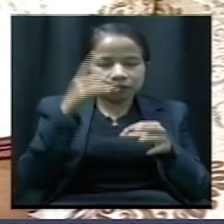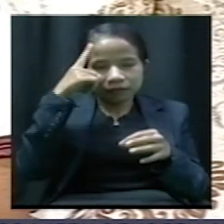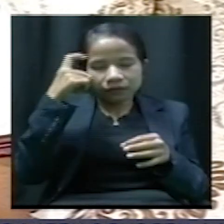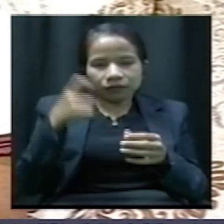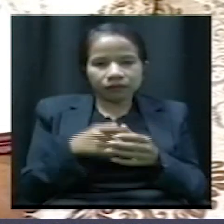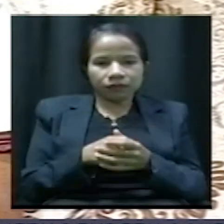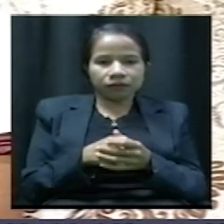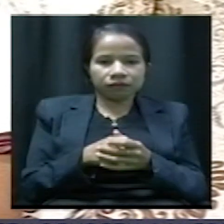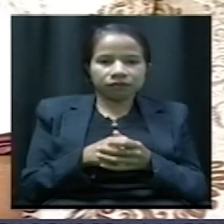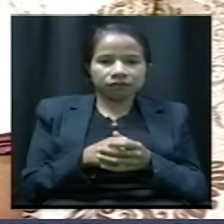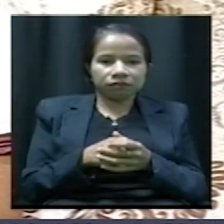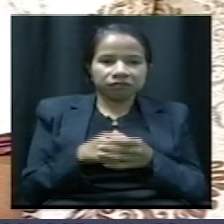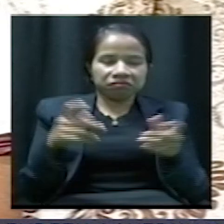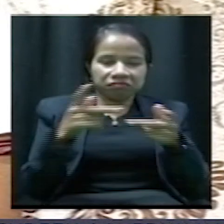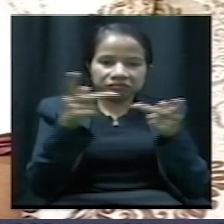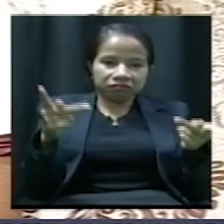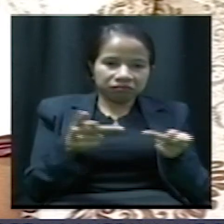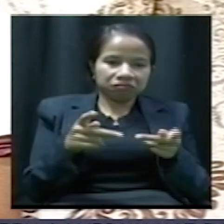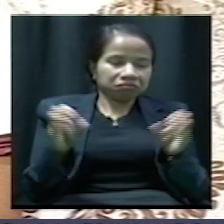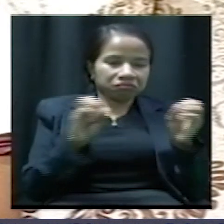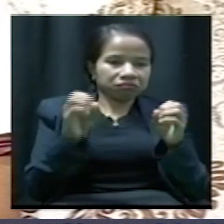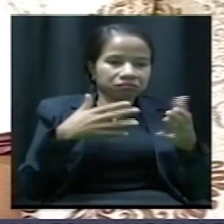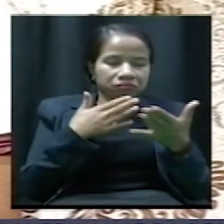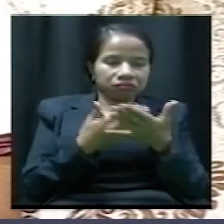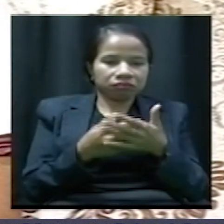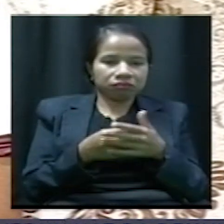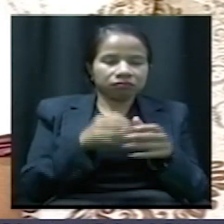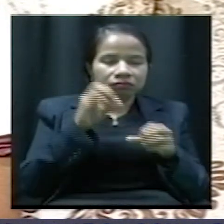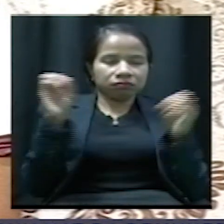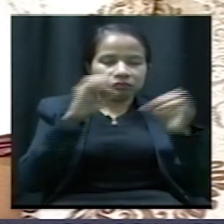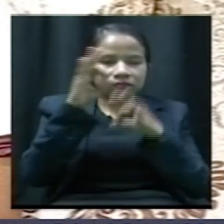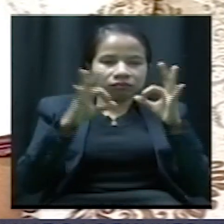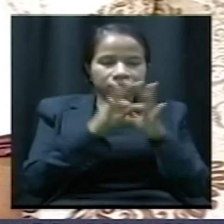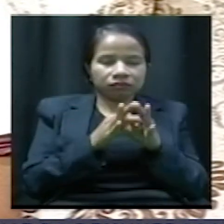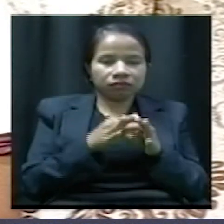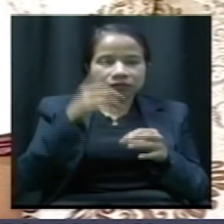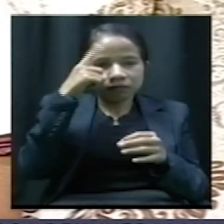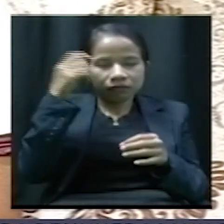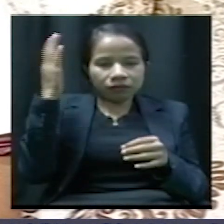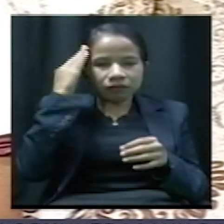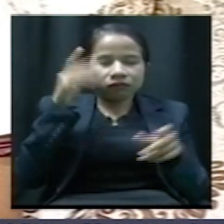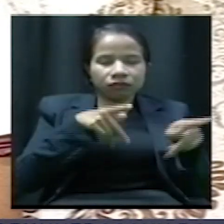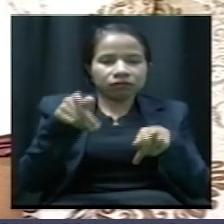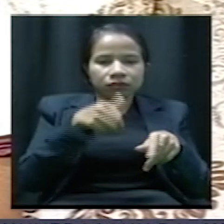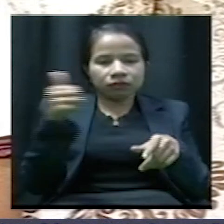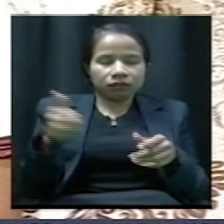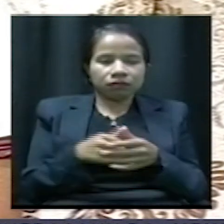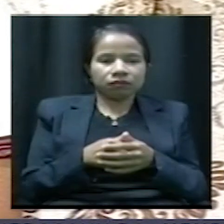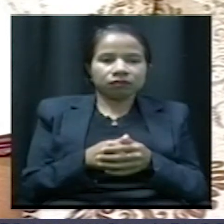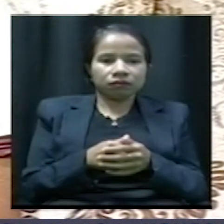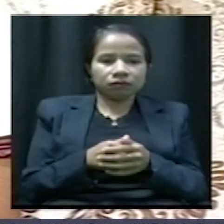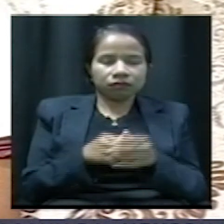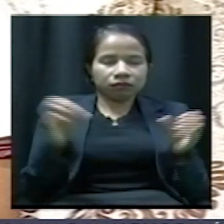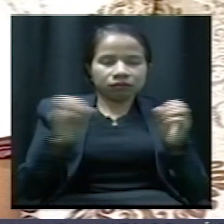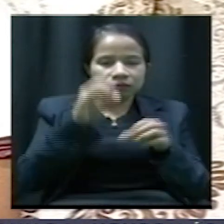ho aksesibilidad ia fatin publik sira lafiaran tambah pensamento emanian e lafiaran tambah iha restrisaun